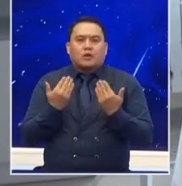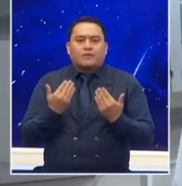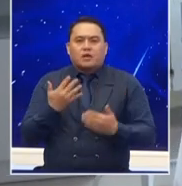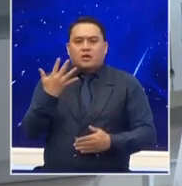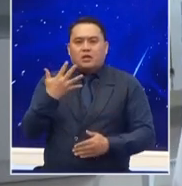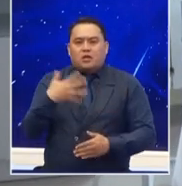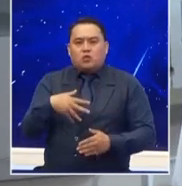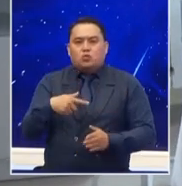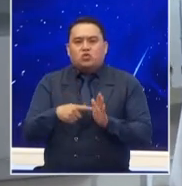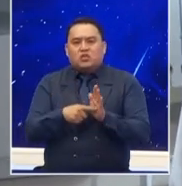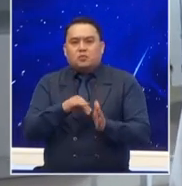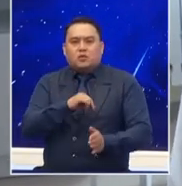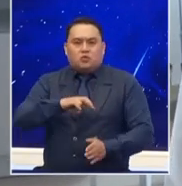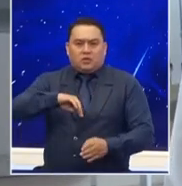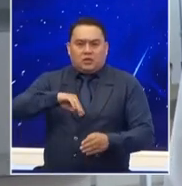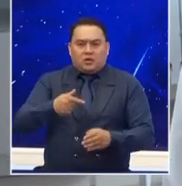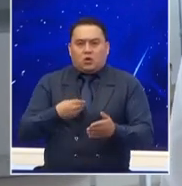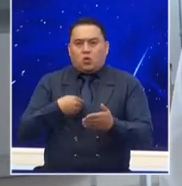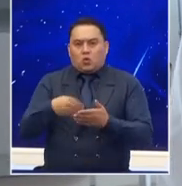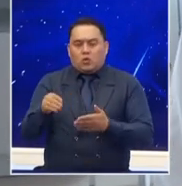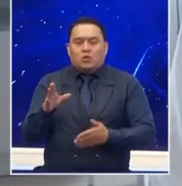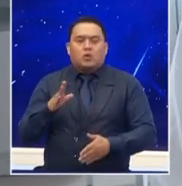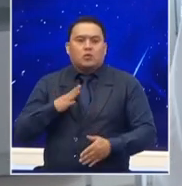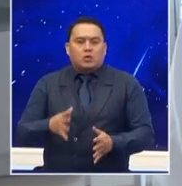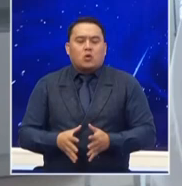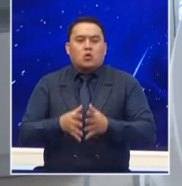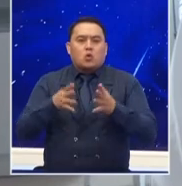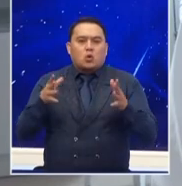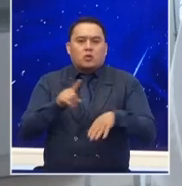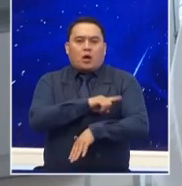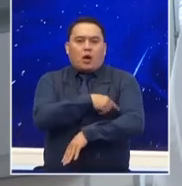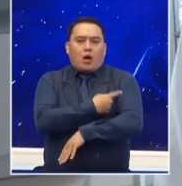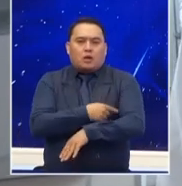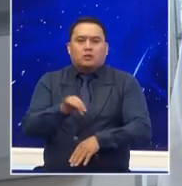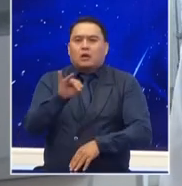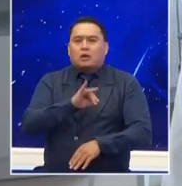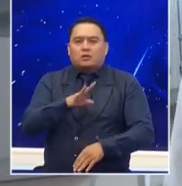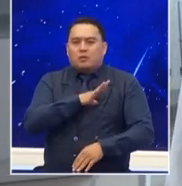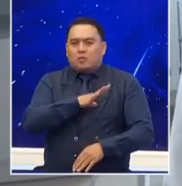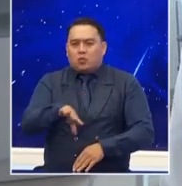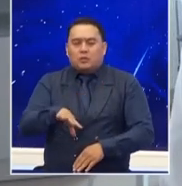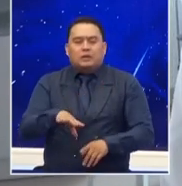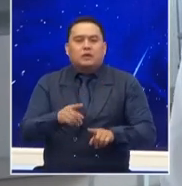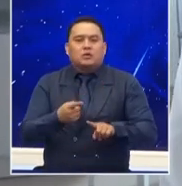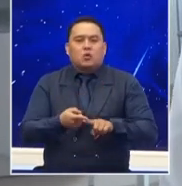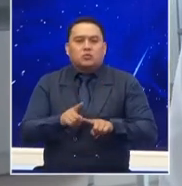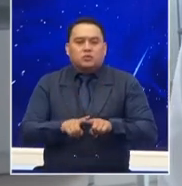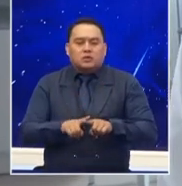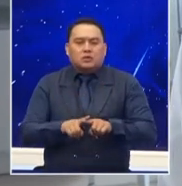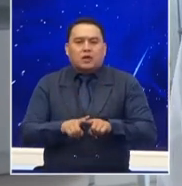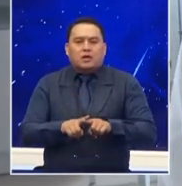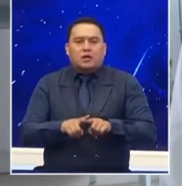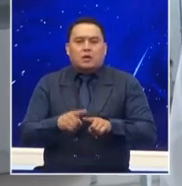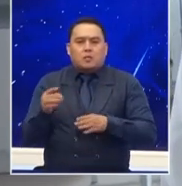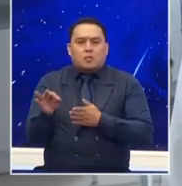57 миллион теңге әкеп орнатылып отыр. Үлкен ауруханамыздың тарихында болмаған жағдай. Және